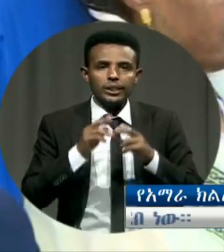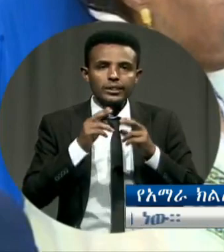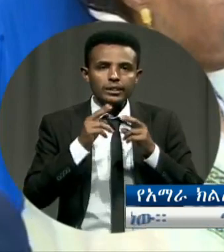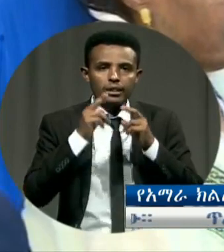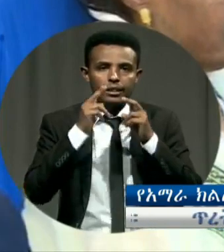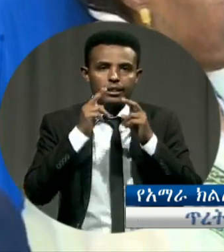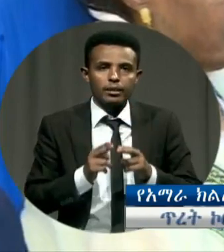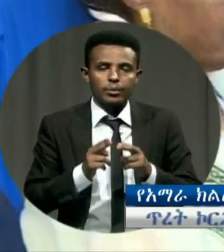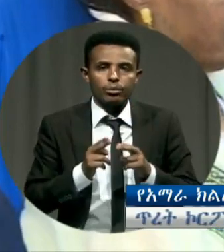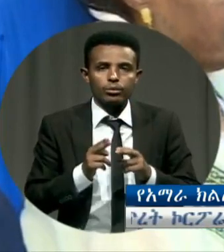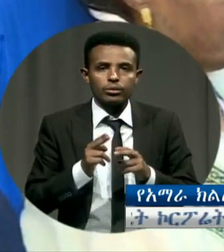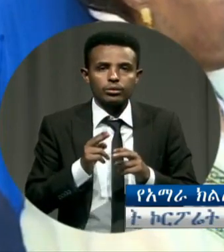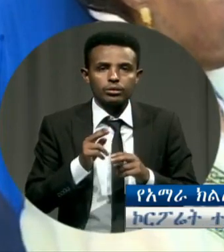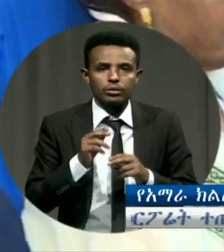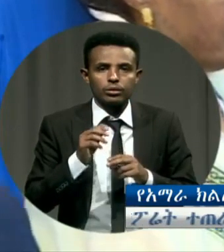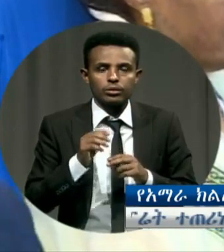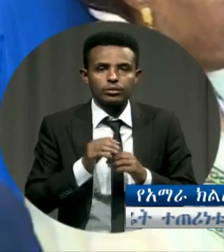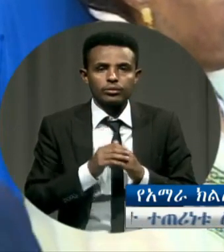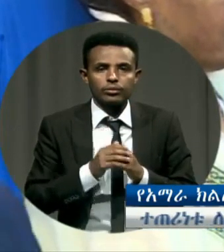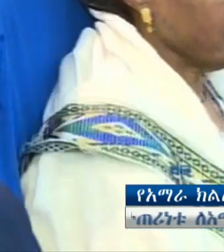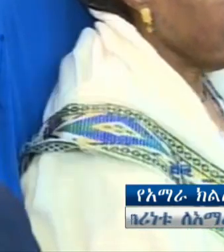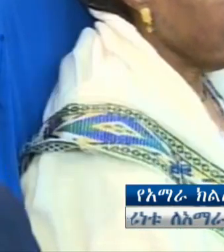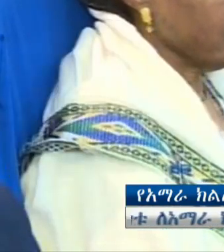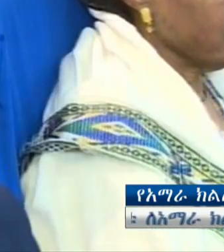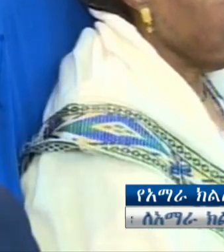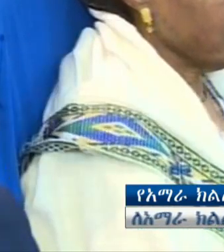አቶ ሙልጌታ